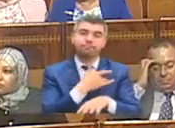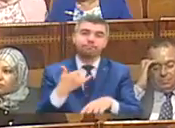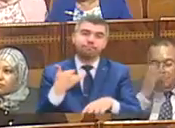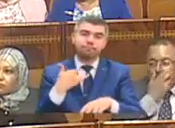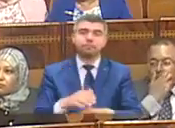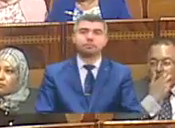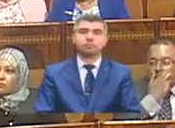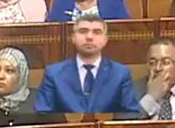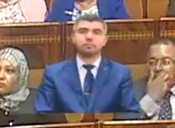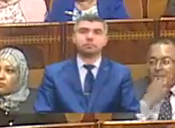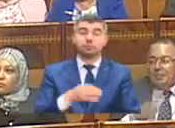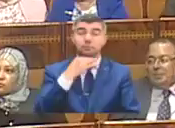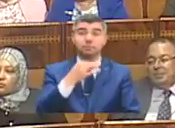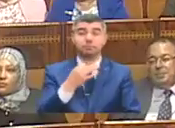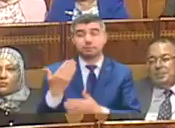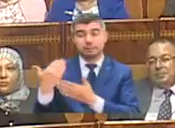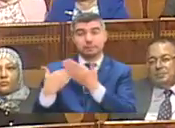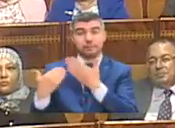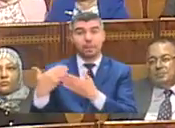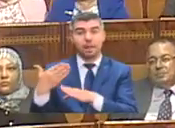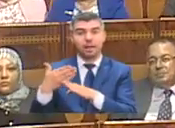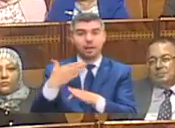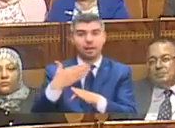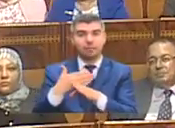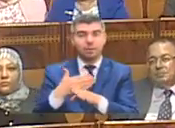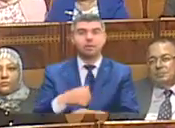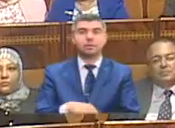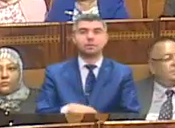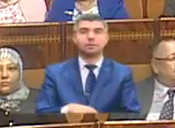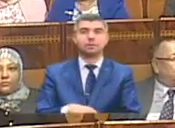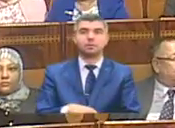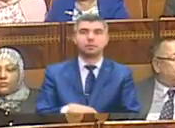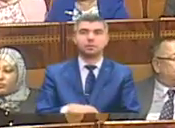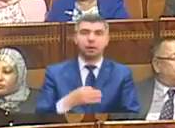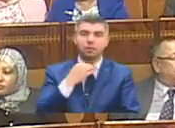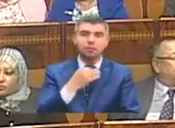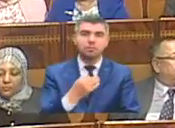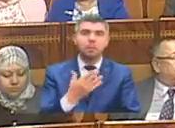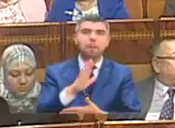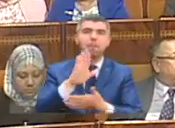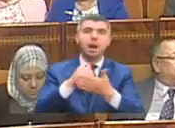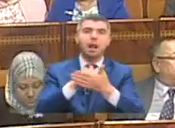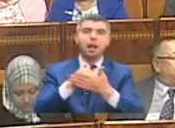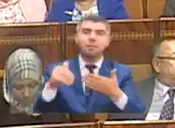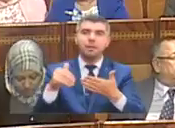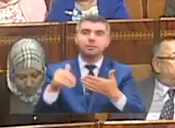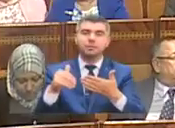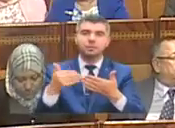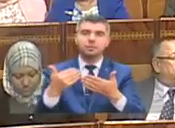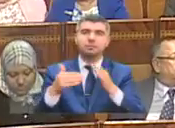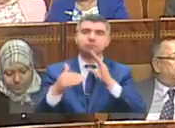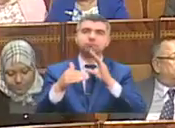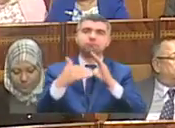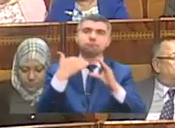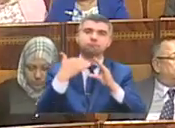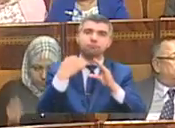ووعدتونا السيدة الوزيرة هذه في الولاية السابقة باللي كاين واحد الدراسة توصلت بها من طرف المصلحه الاقليميه